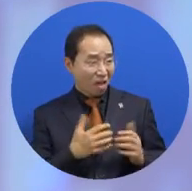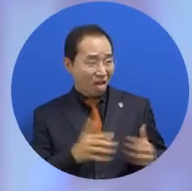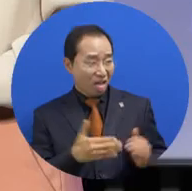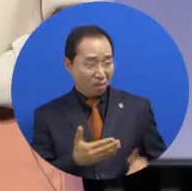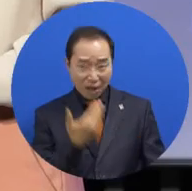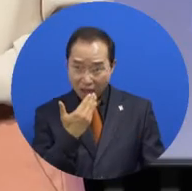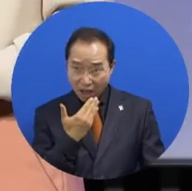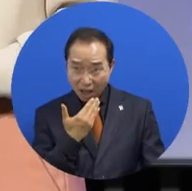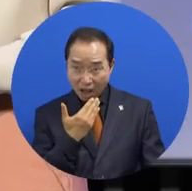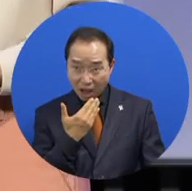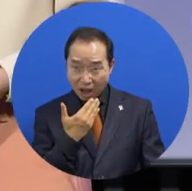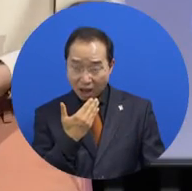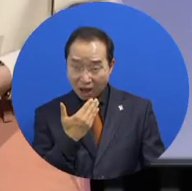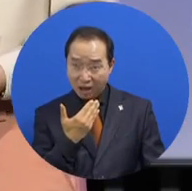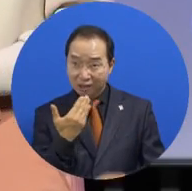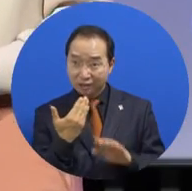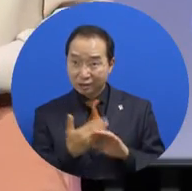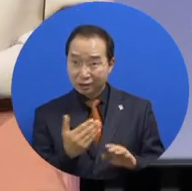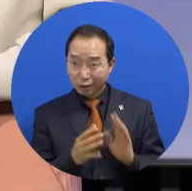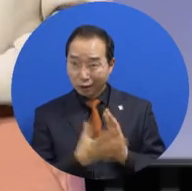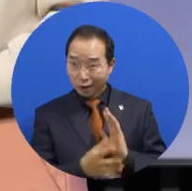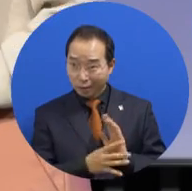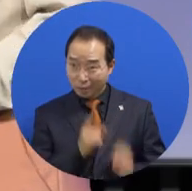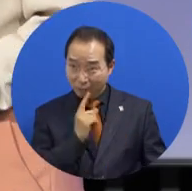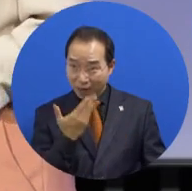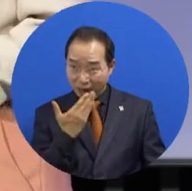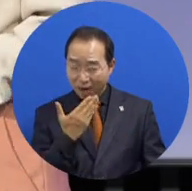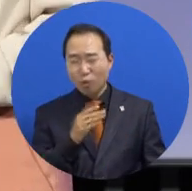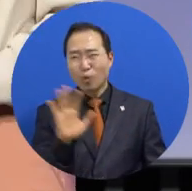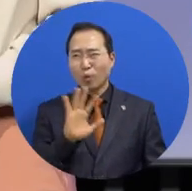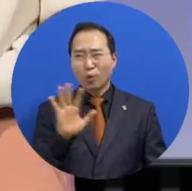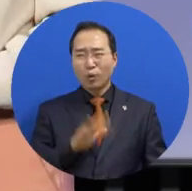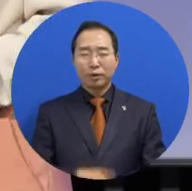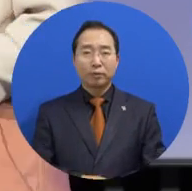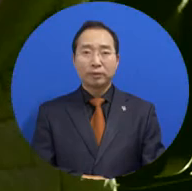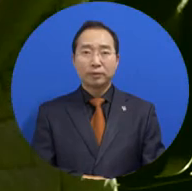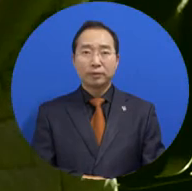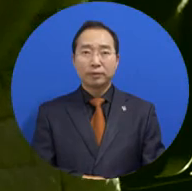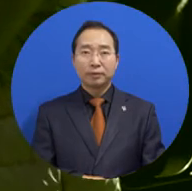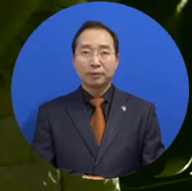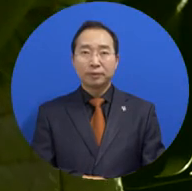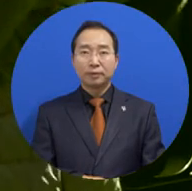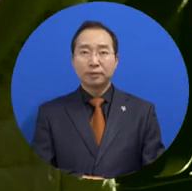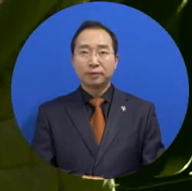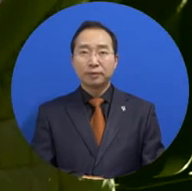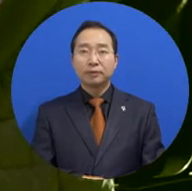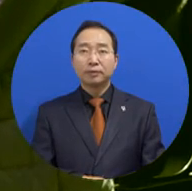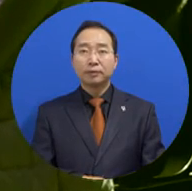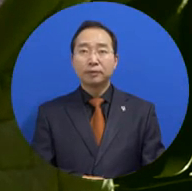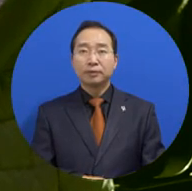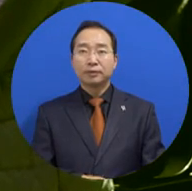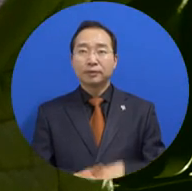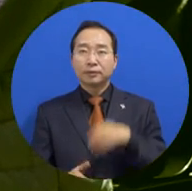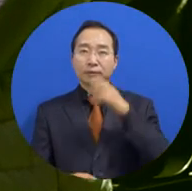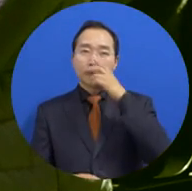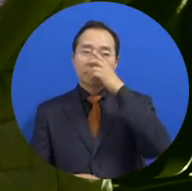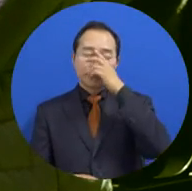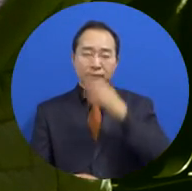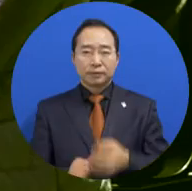없잖아요. 그렇죠. 그렇지 않나? 아무래도 직업적으로 할 수가 없잖아요. 네, 네, 그렇죠. 근데 이게 너무